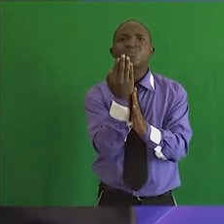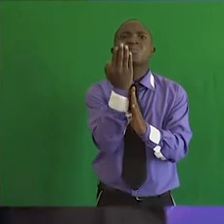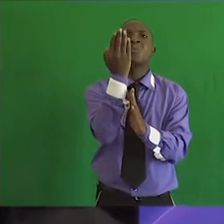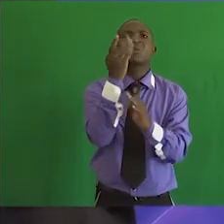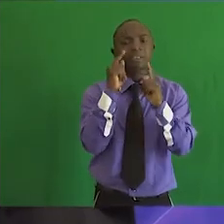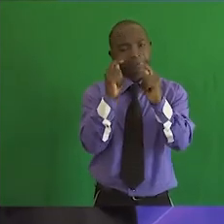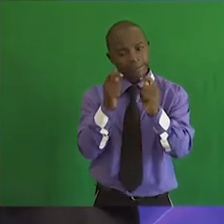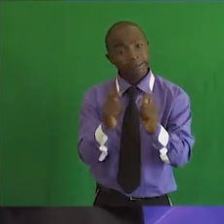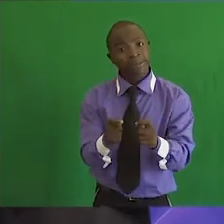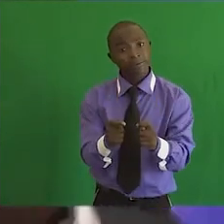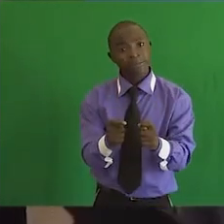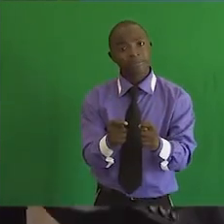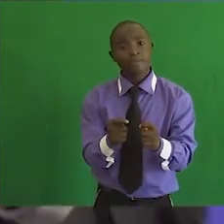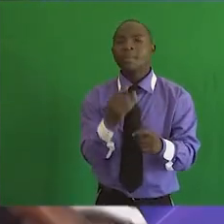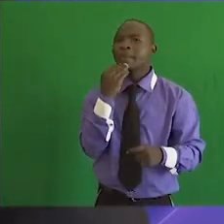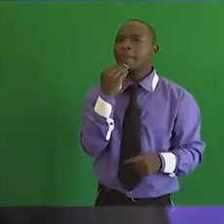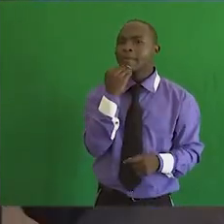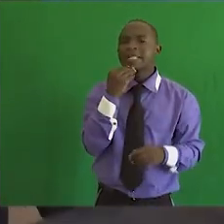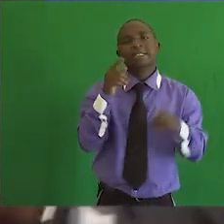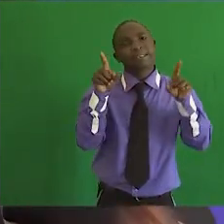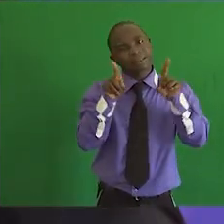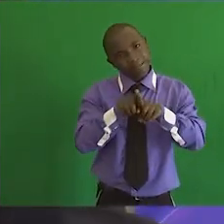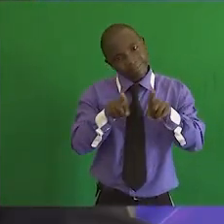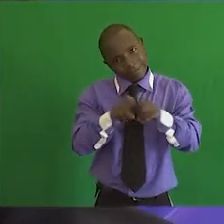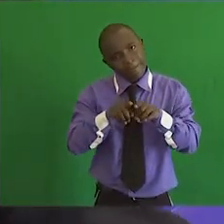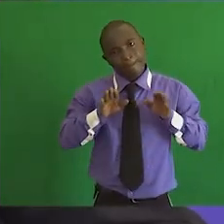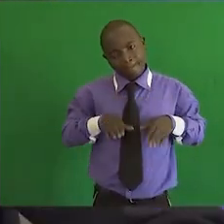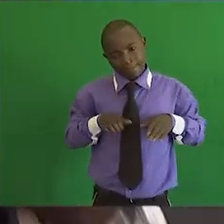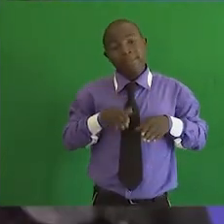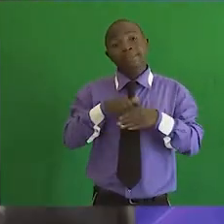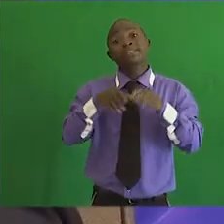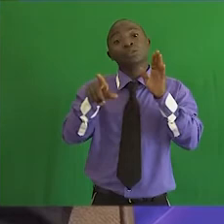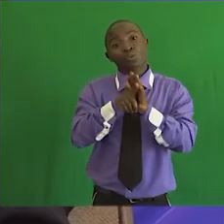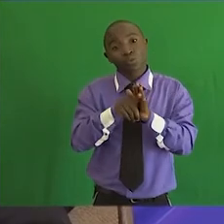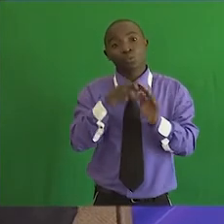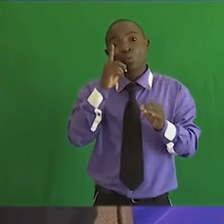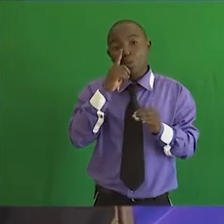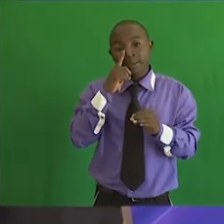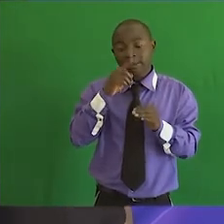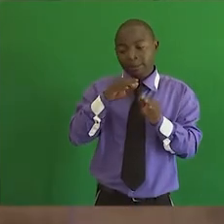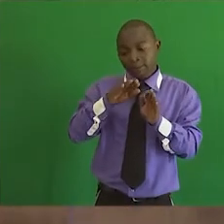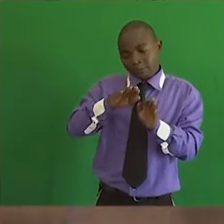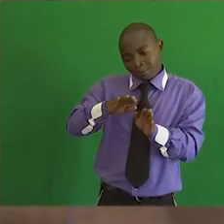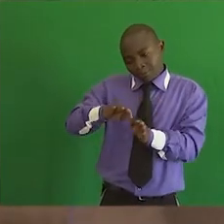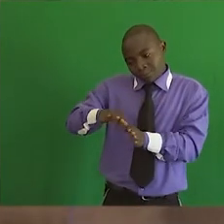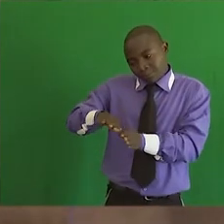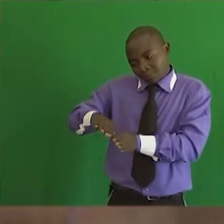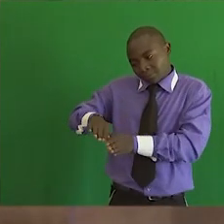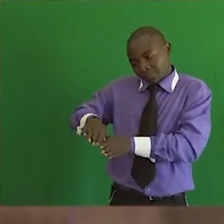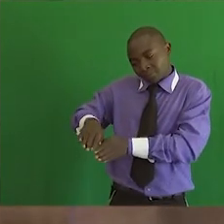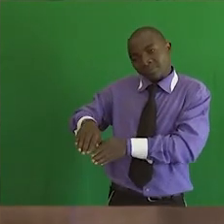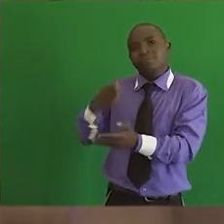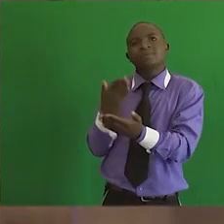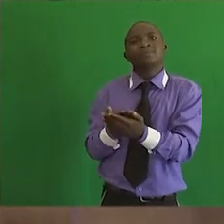ngavarumurukewo kubva kumwana. Vomuregedza otanga kuitawo zvaanoita. Iwewe mwana warumurwawo chiziva